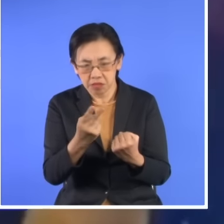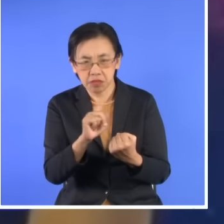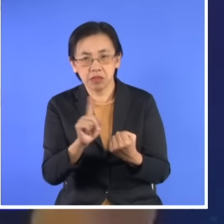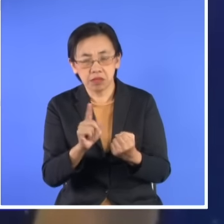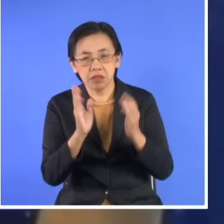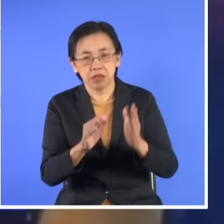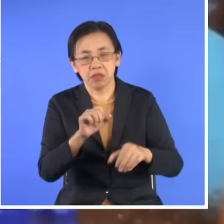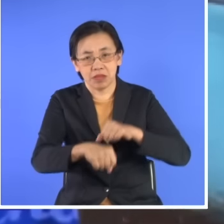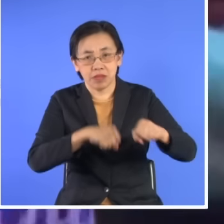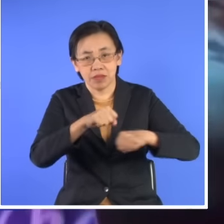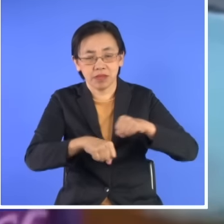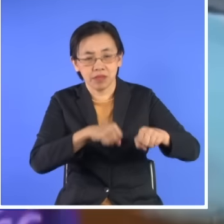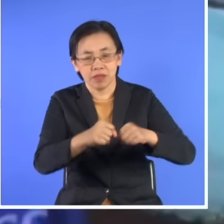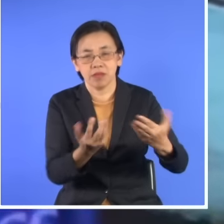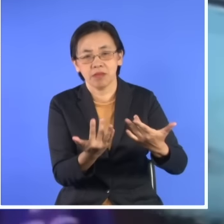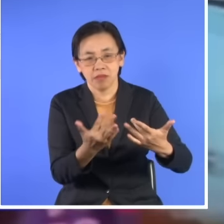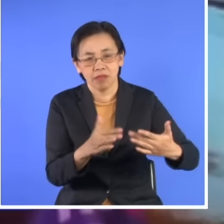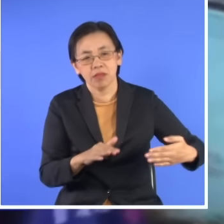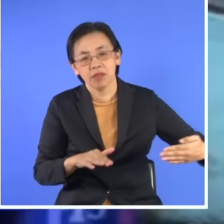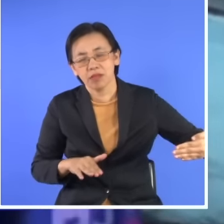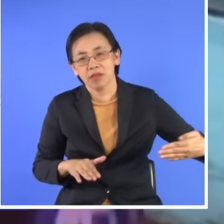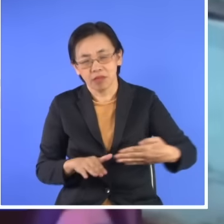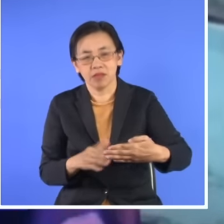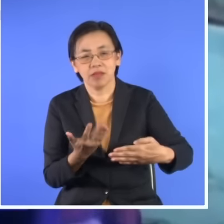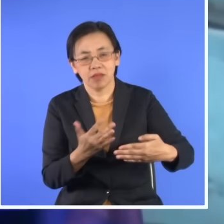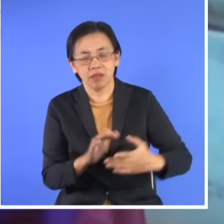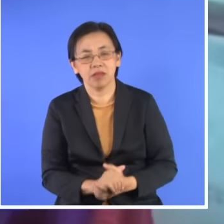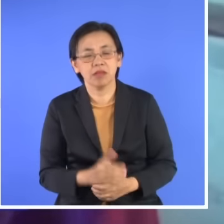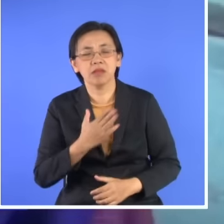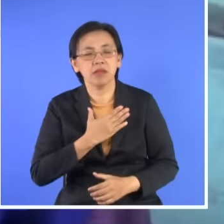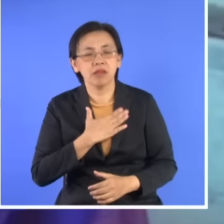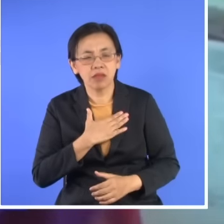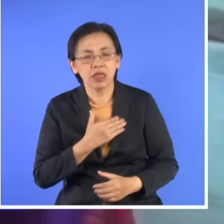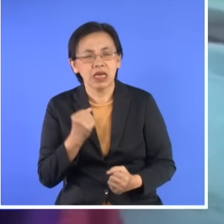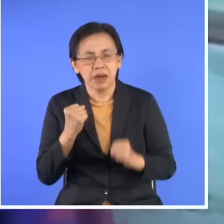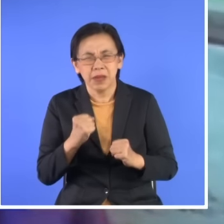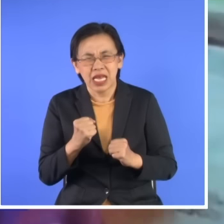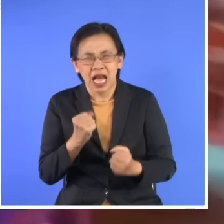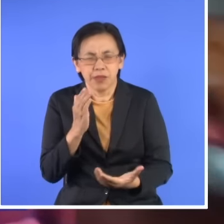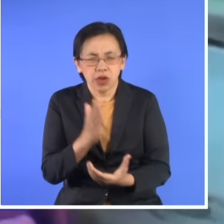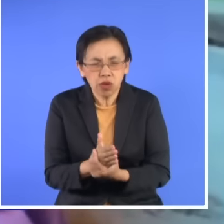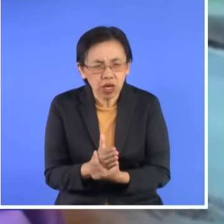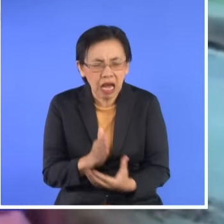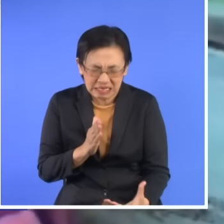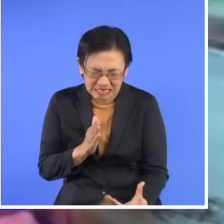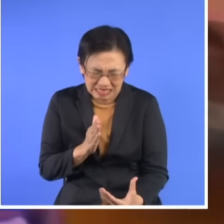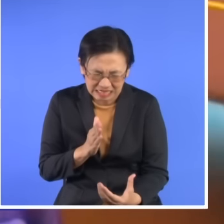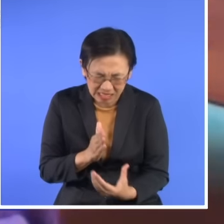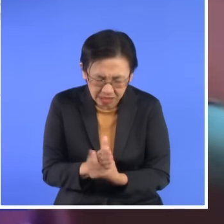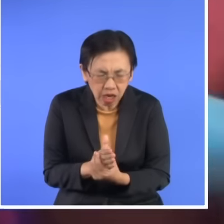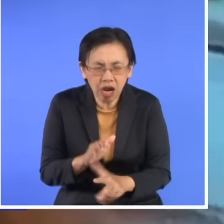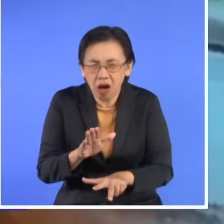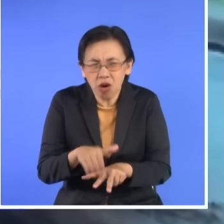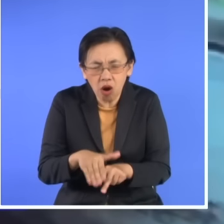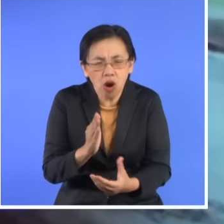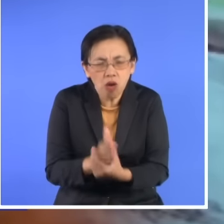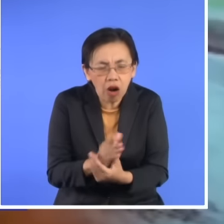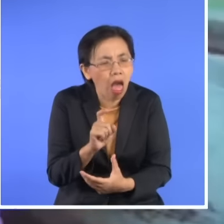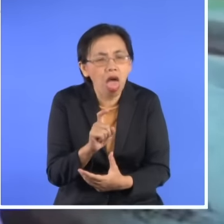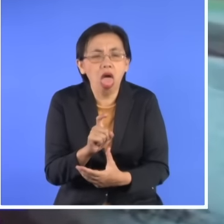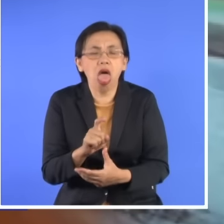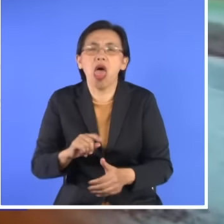จูงจักรยานรอข้ามถนนที่เส้นเกาะกลางเขาพยายามเบรคเต็มที่แต่มันไม่ทันจริงๆค่ะตำรวจเชิญตัวไป